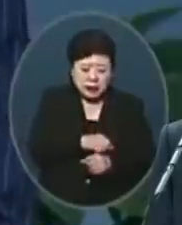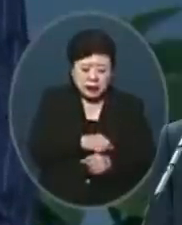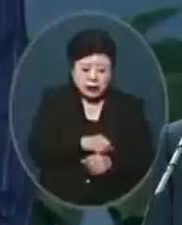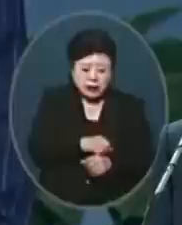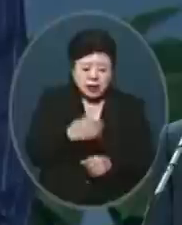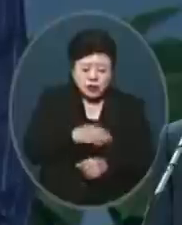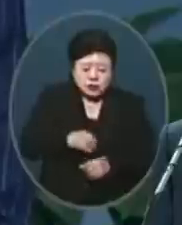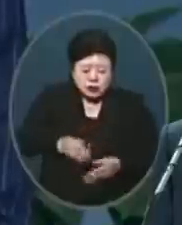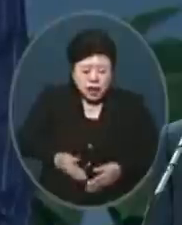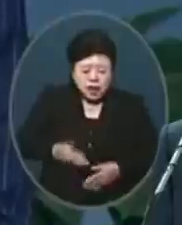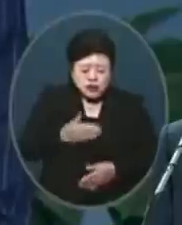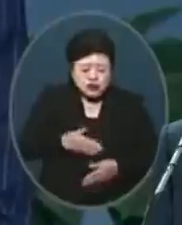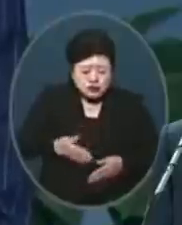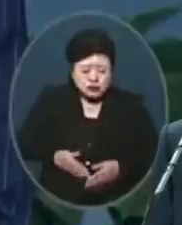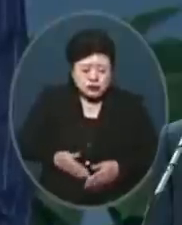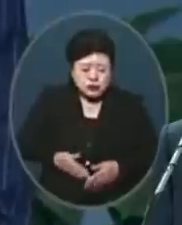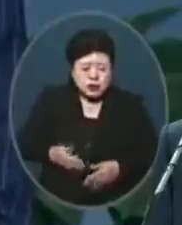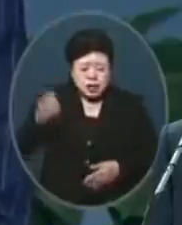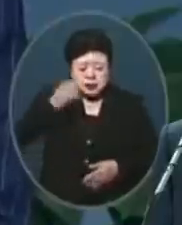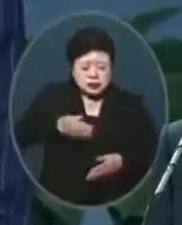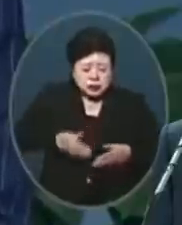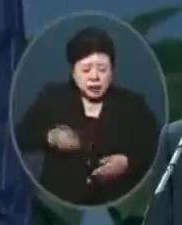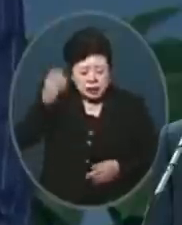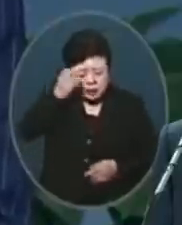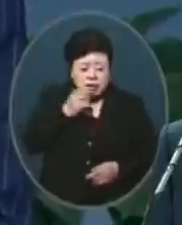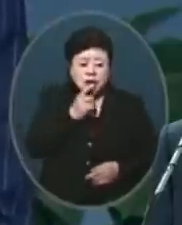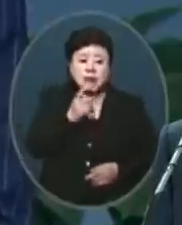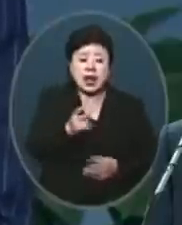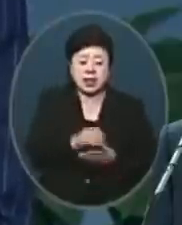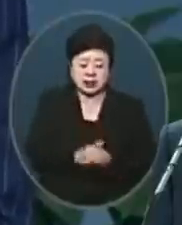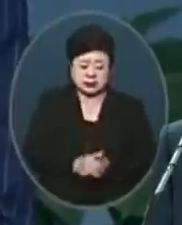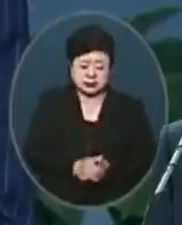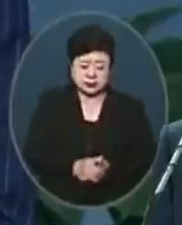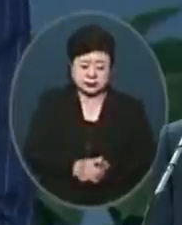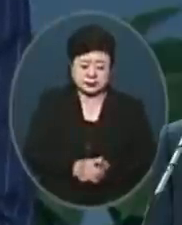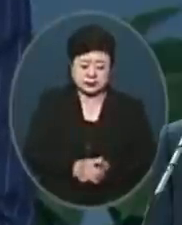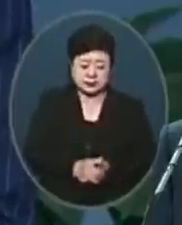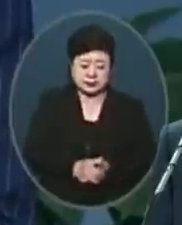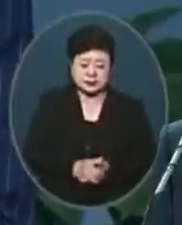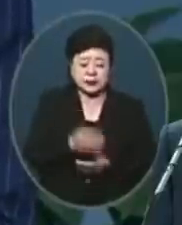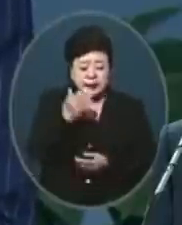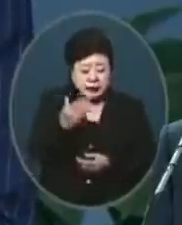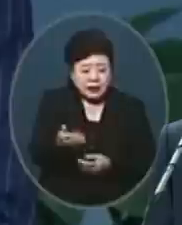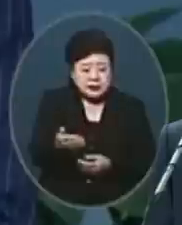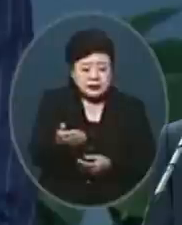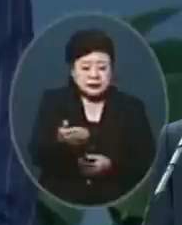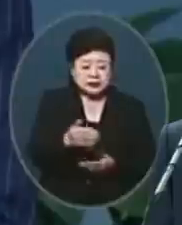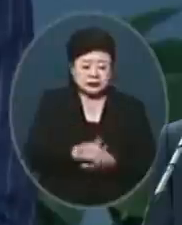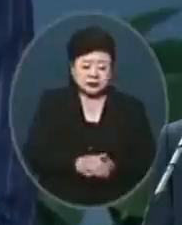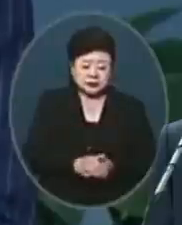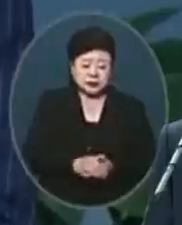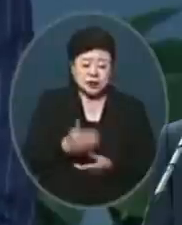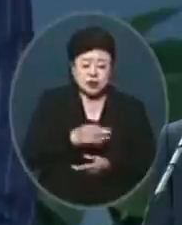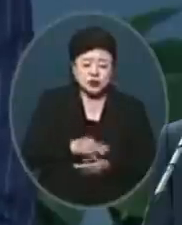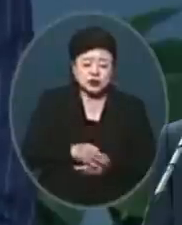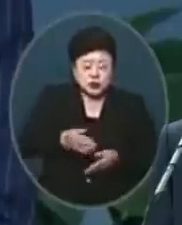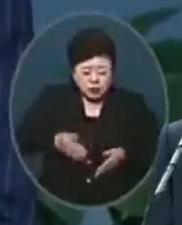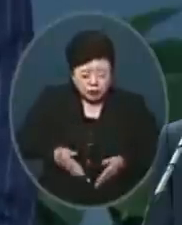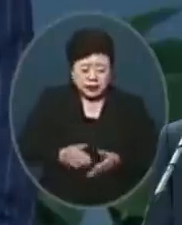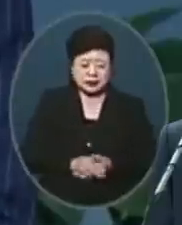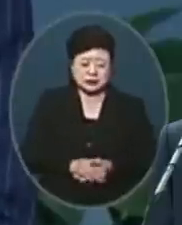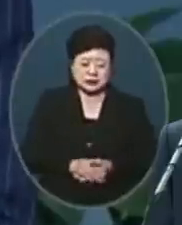육으로 난 것은 육이고 성령으로 난 것은 영이니 당신같이 육신으로